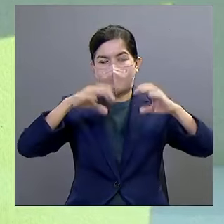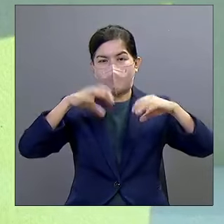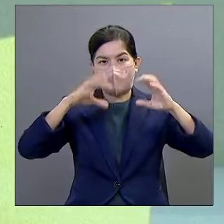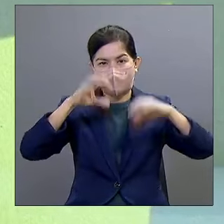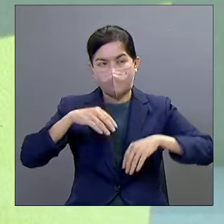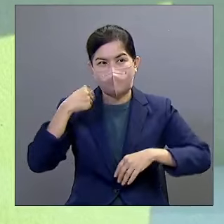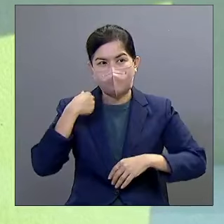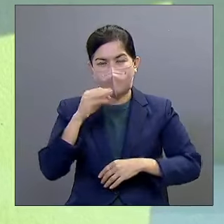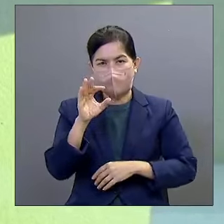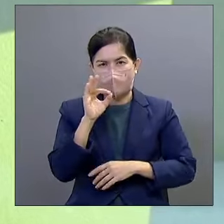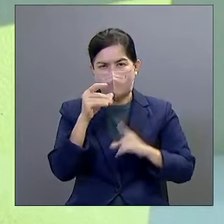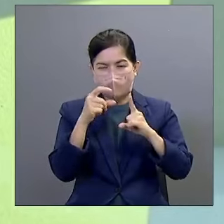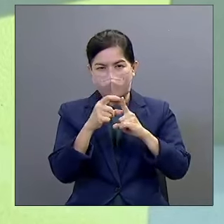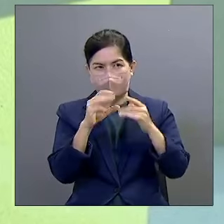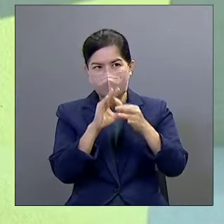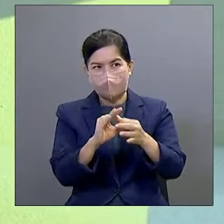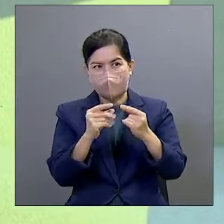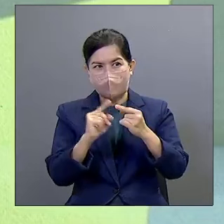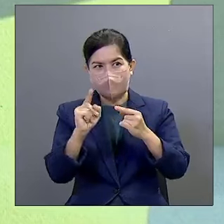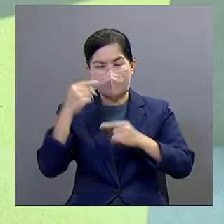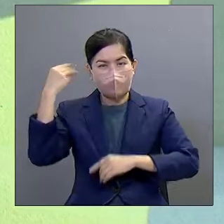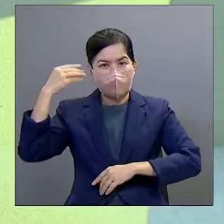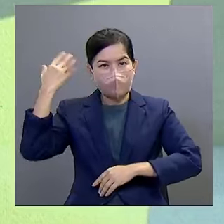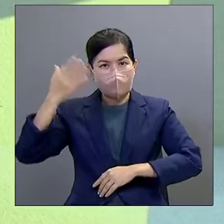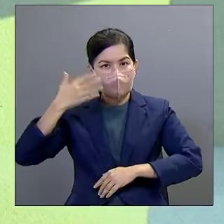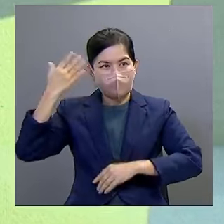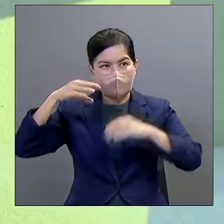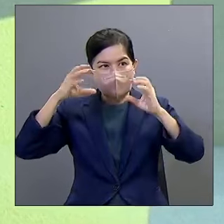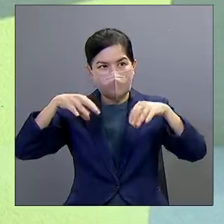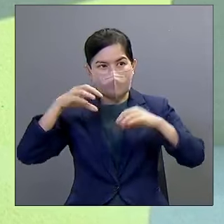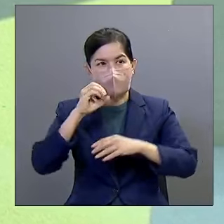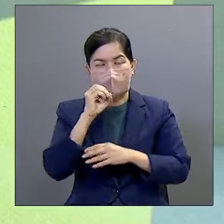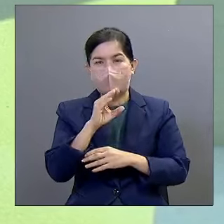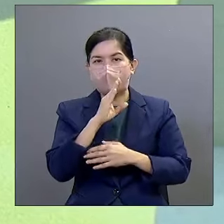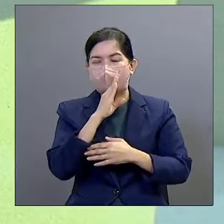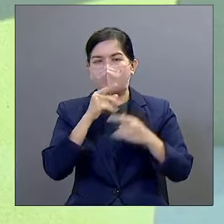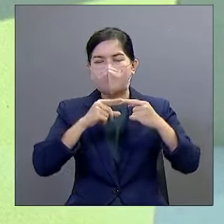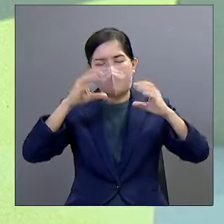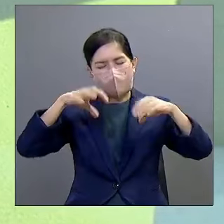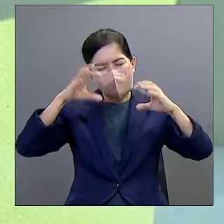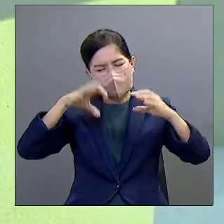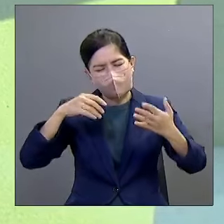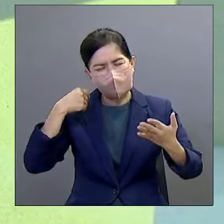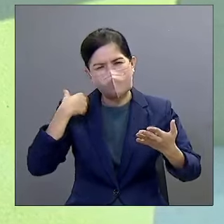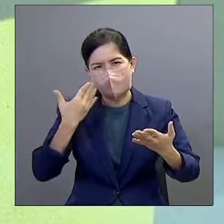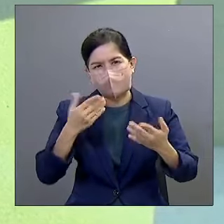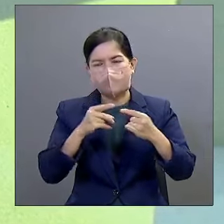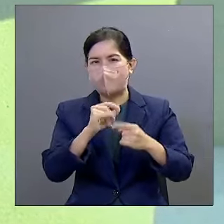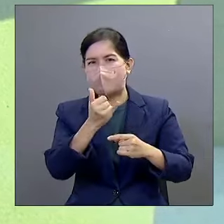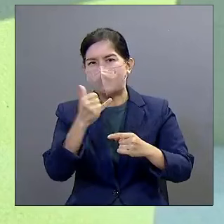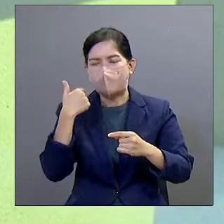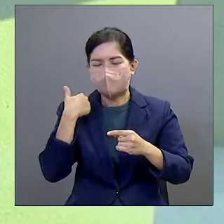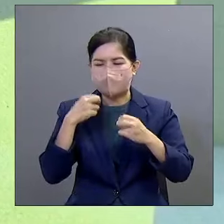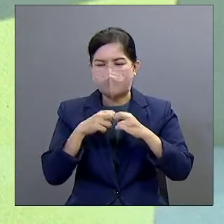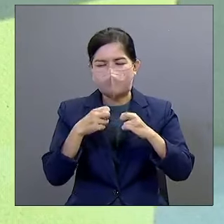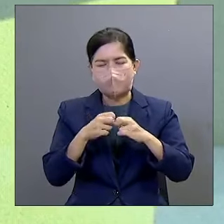หยิบเอาคำคมเกี่ยวกับฟ้าฝนมาฝากคุณผู้ชมค่ะเขาบอกว่าในวันที่ฟ้าฝนไม่เป็นใจอะไรๆ อาจจะไม่เป็นอย่างที่เรา